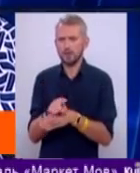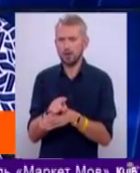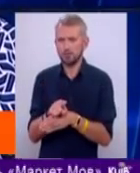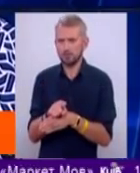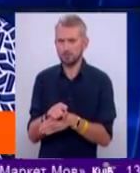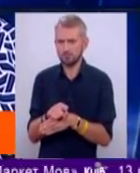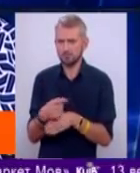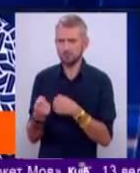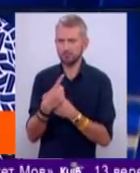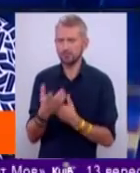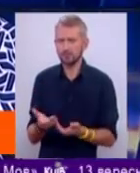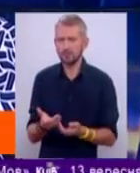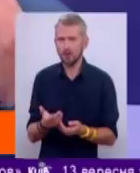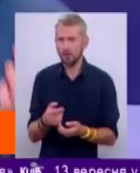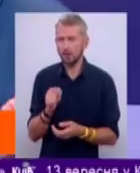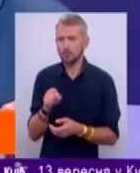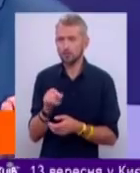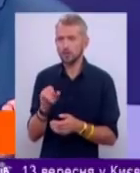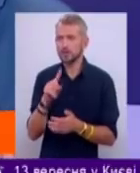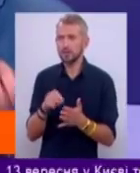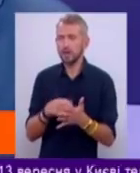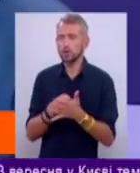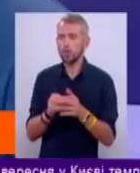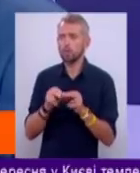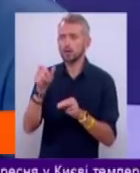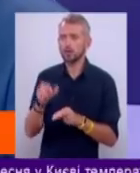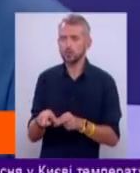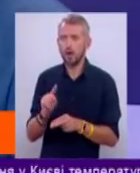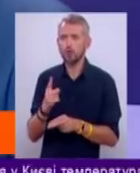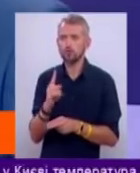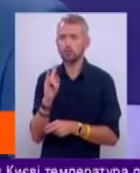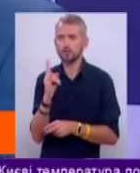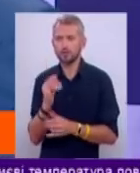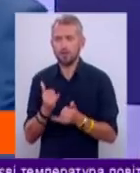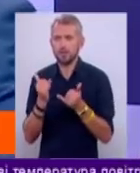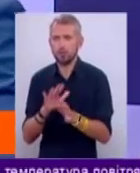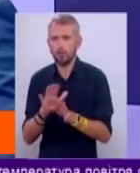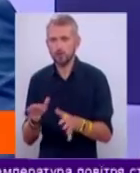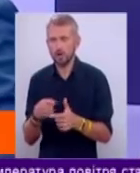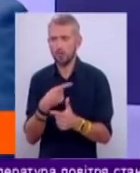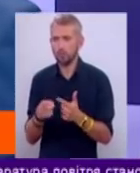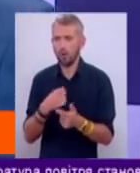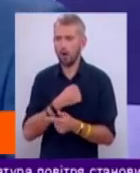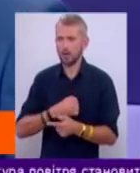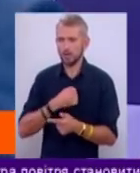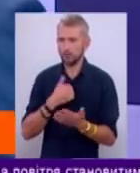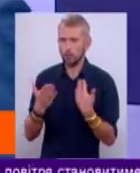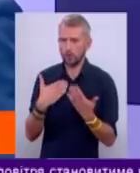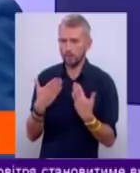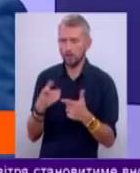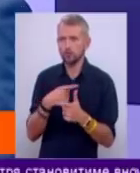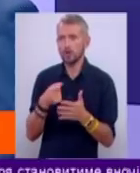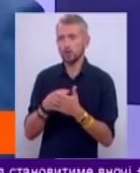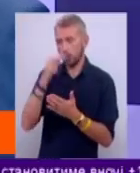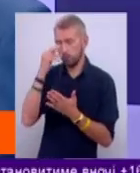задав. Звичайно, тут певним чином і запитання до викладача, а чому ж дитина там не поважає або ж агресивно ставиться, чи до